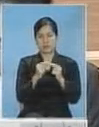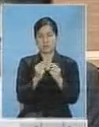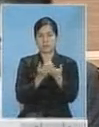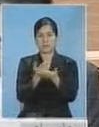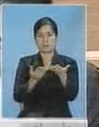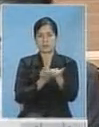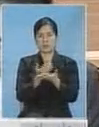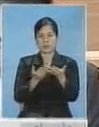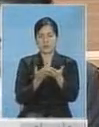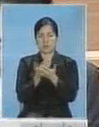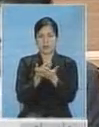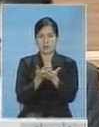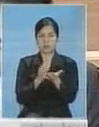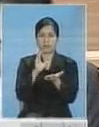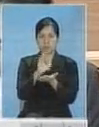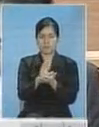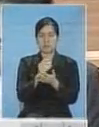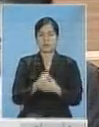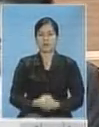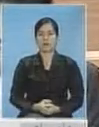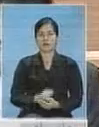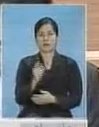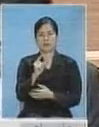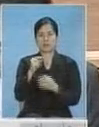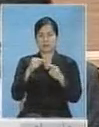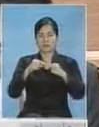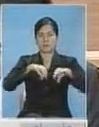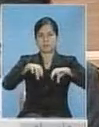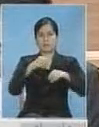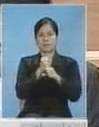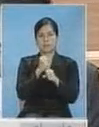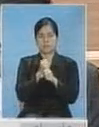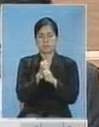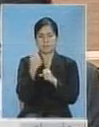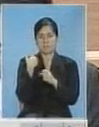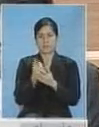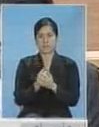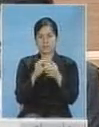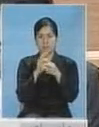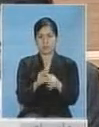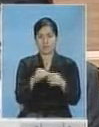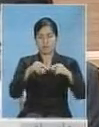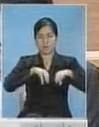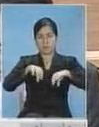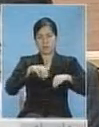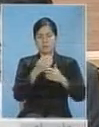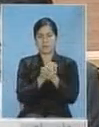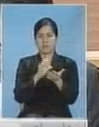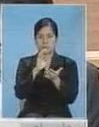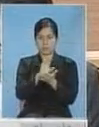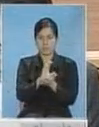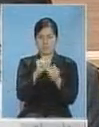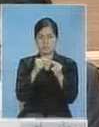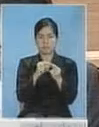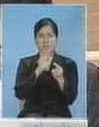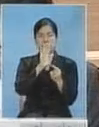ารณาในการพิจารณางบประมาณให้เกิดเป็นรูปธรรมที่ชัดเจนในเรื่องของการจัดงบประมาณทางด้